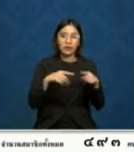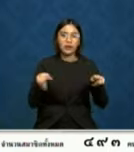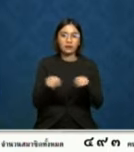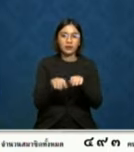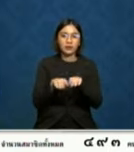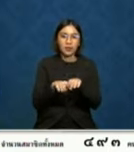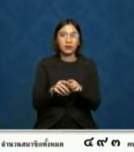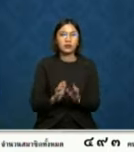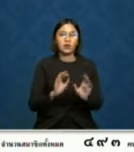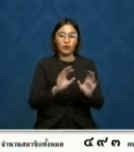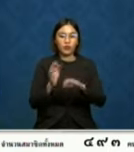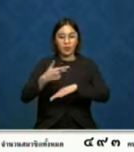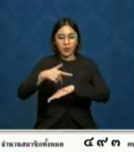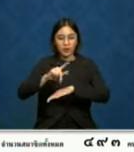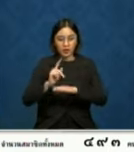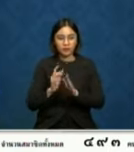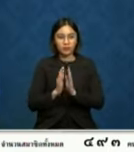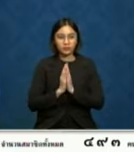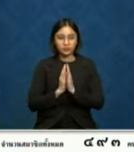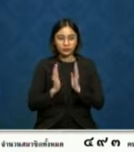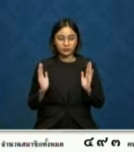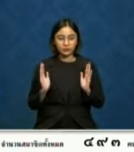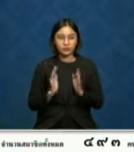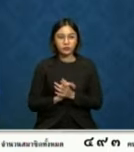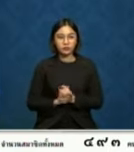เรท่านประธานด้วยความเคารพ